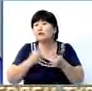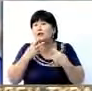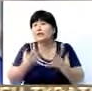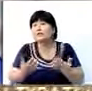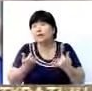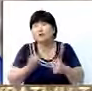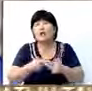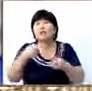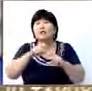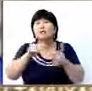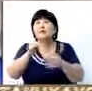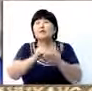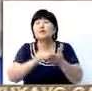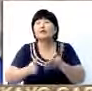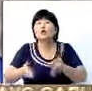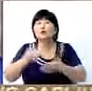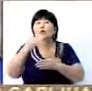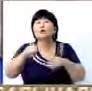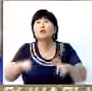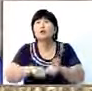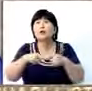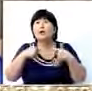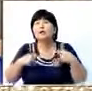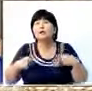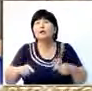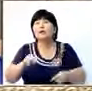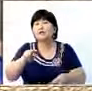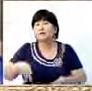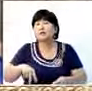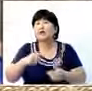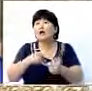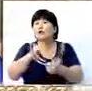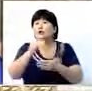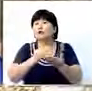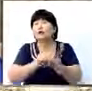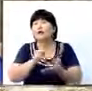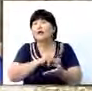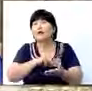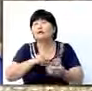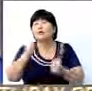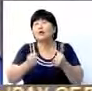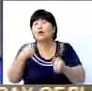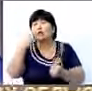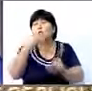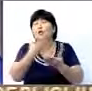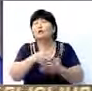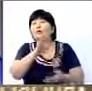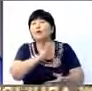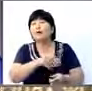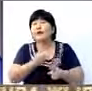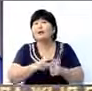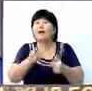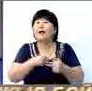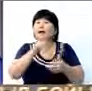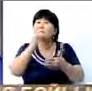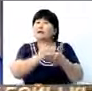ету. Департамент тізімінде жол ережесін бұзған бірнеше белгілі шенеуніктердің аты-жөні бар. Қызметтік көлігін жеке мүддесіне пайдаланғандарында